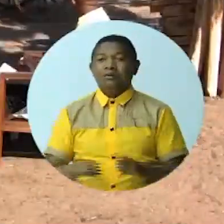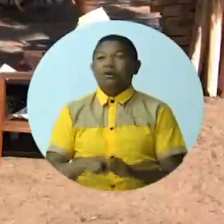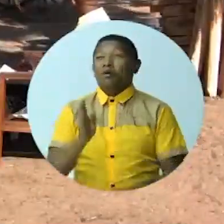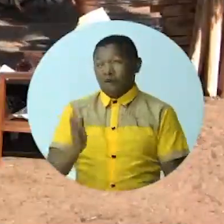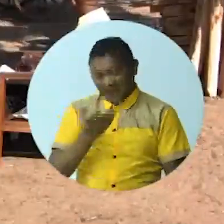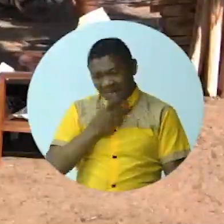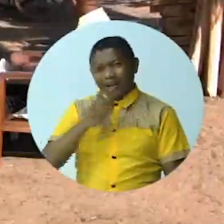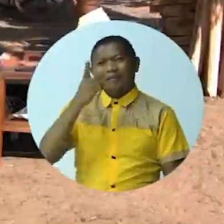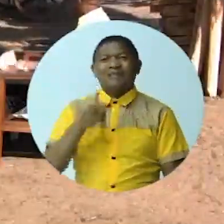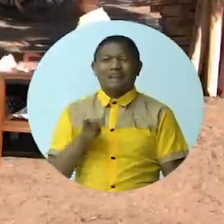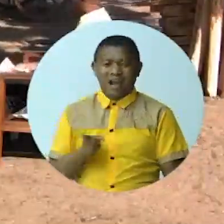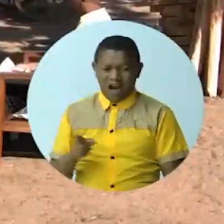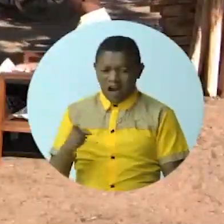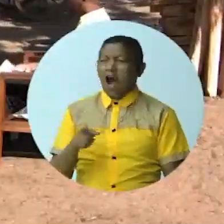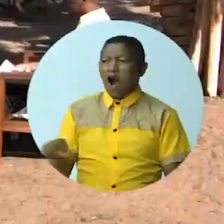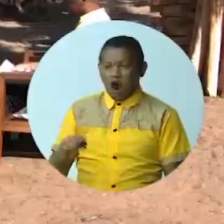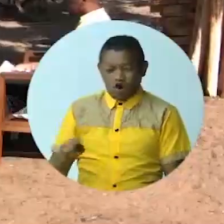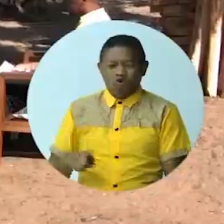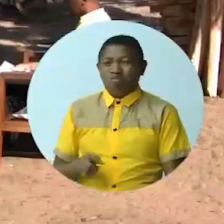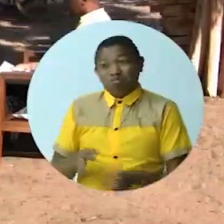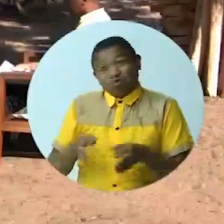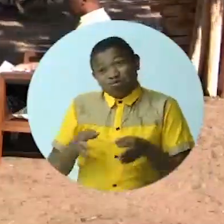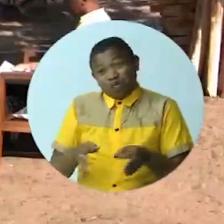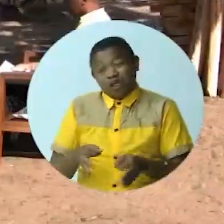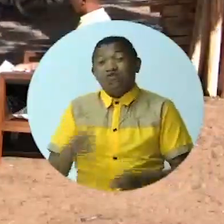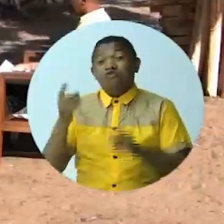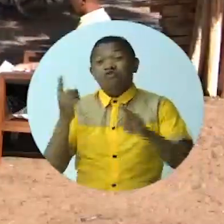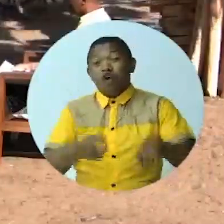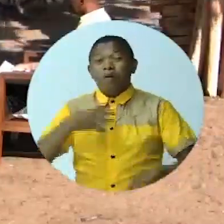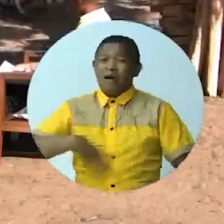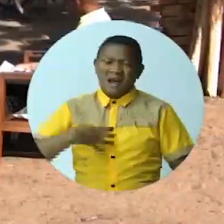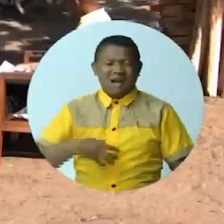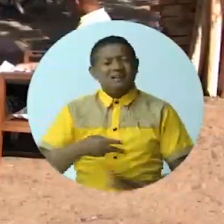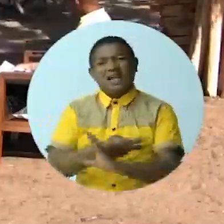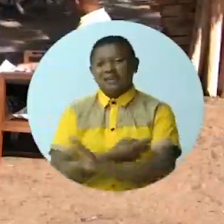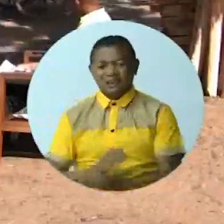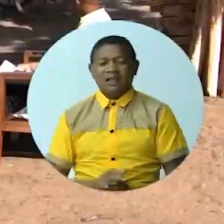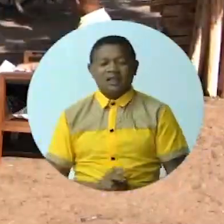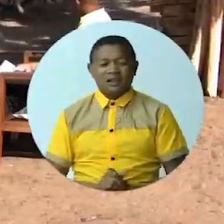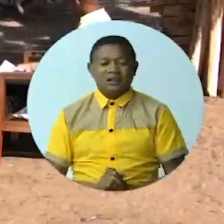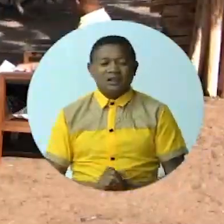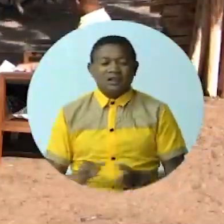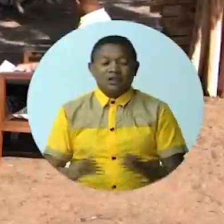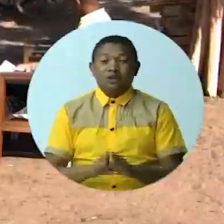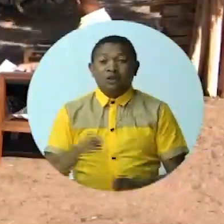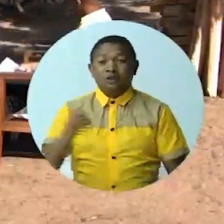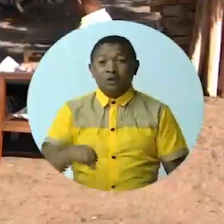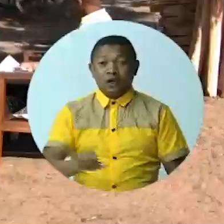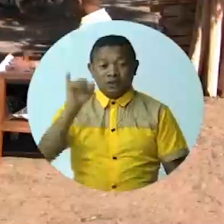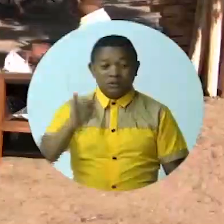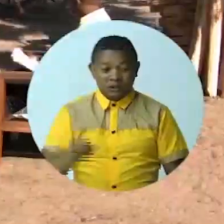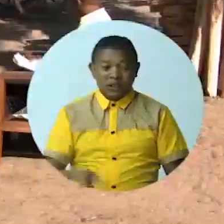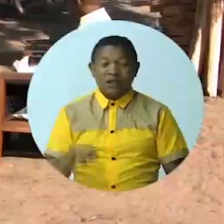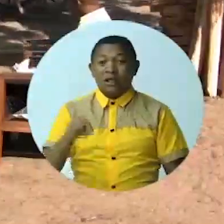tratran'izay valanaretin'izay na dia vitsy dia vitsy tokoa aza no tratran'izany raha manerana ny nosy kosa